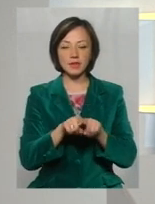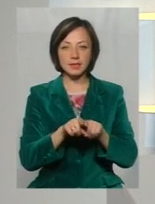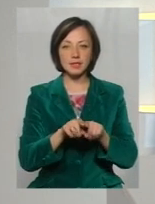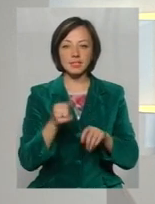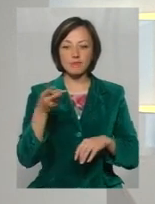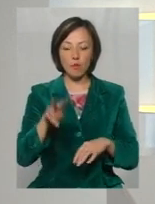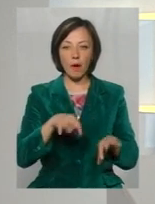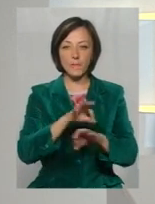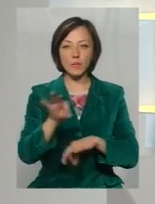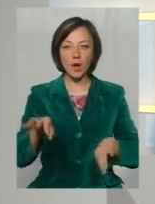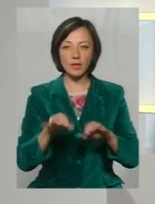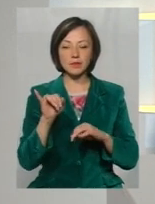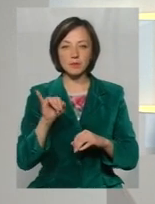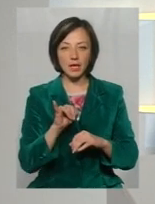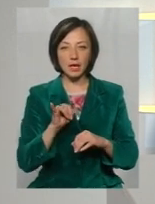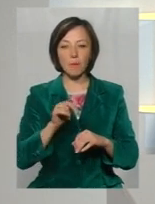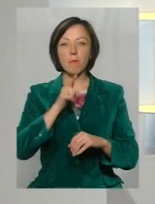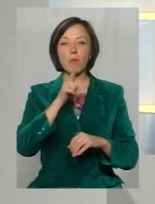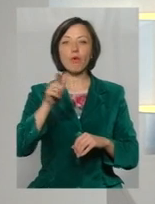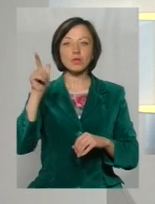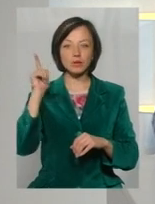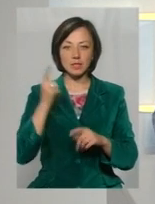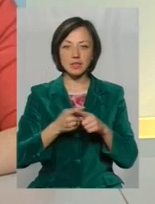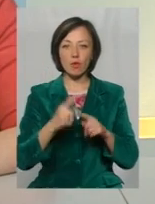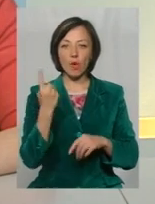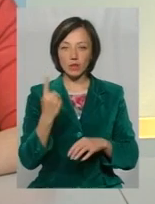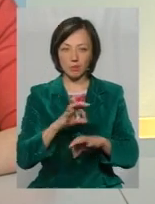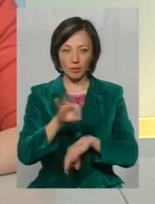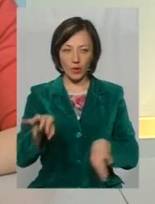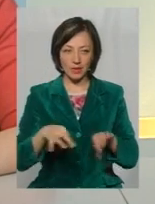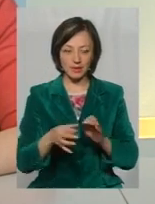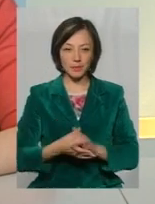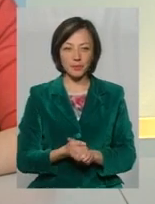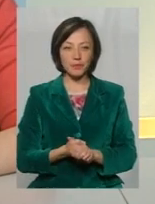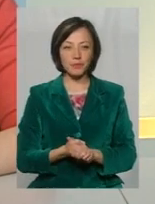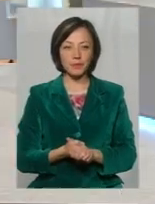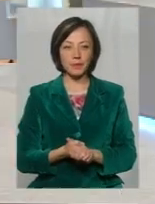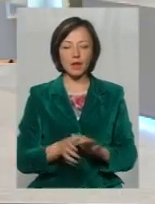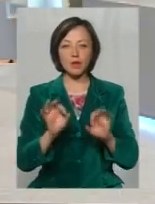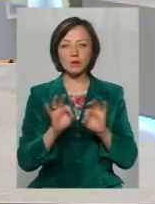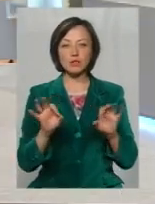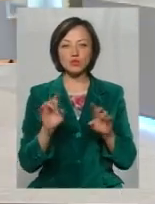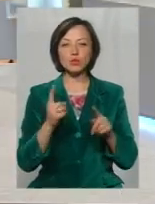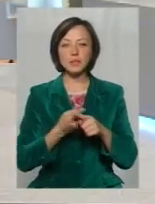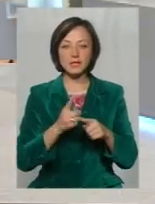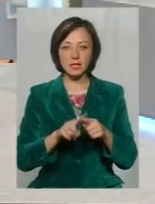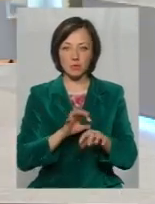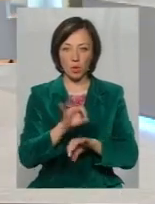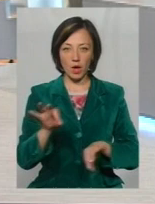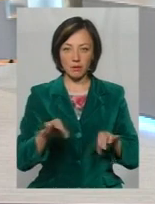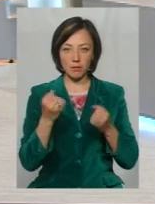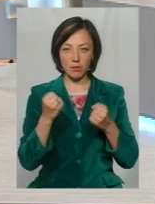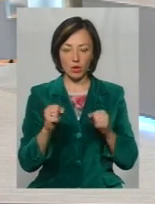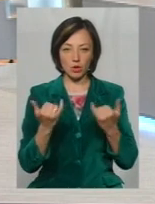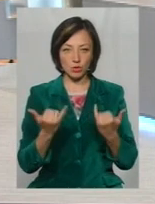із двома проектами, і поза торік навіть тільки це був один, так? Розкажіть, будь ласка, що це за проекти, з якими перемогли